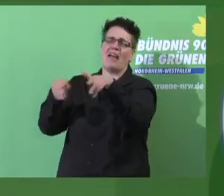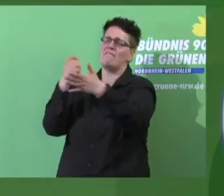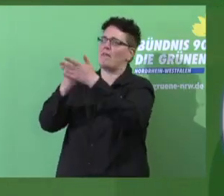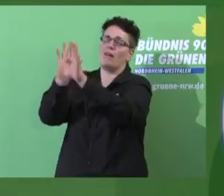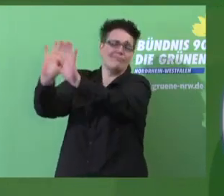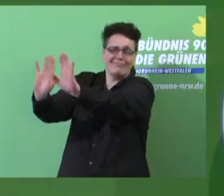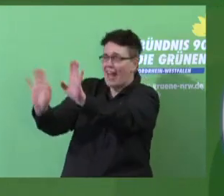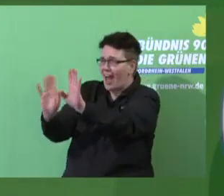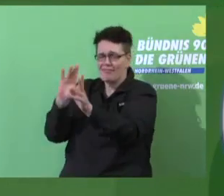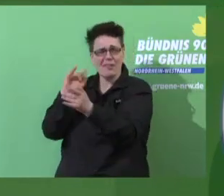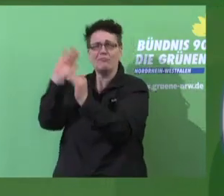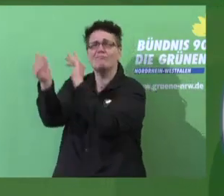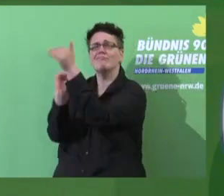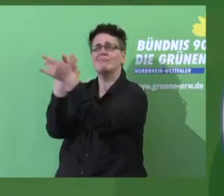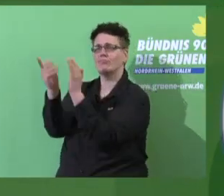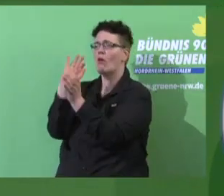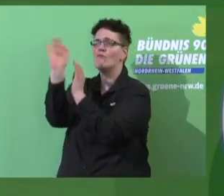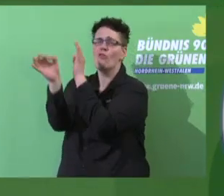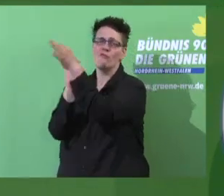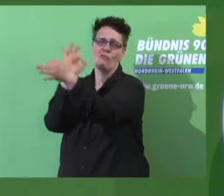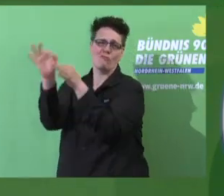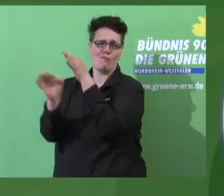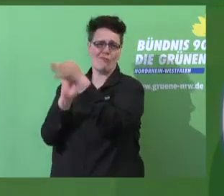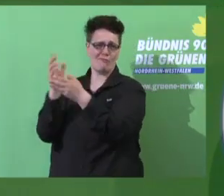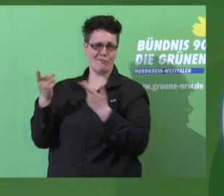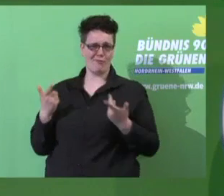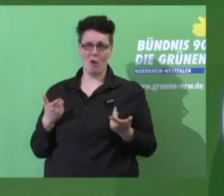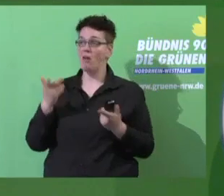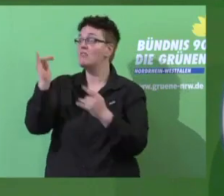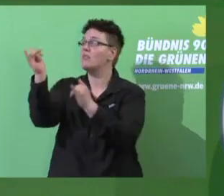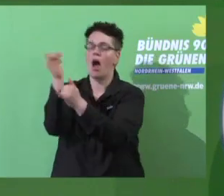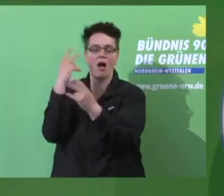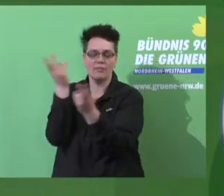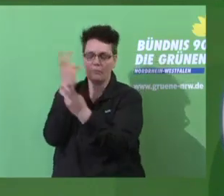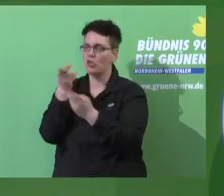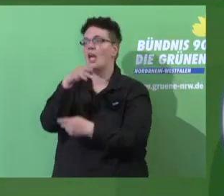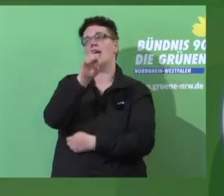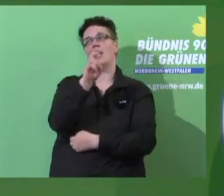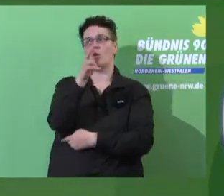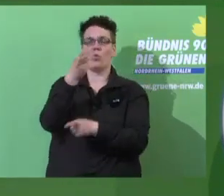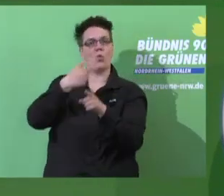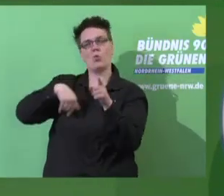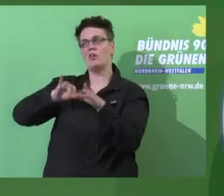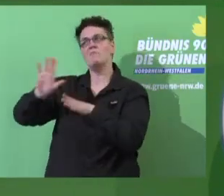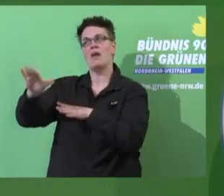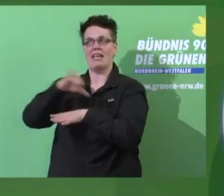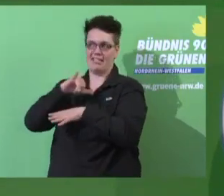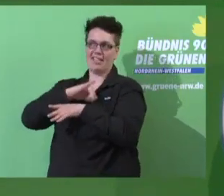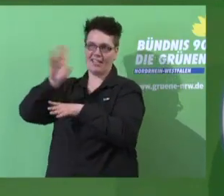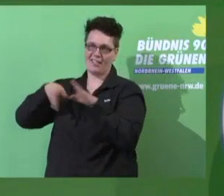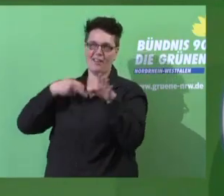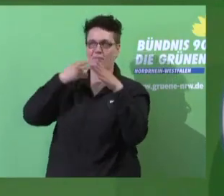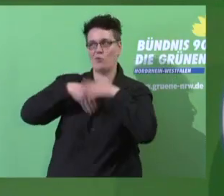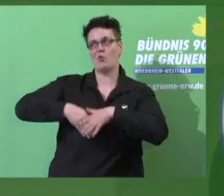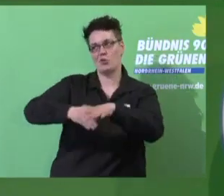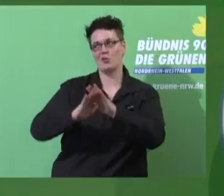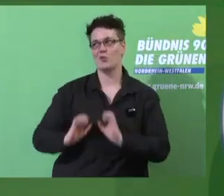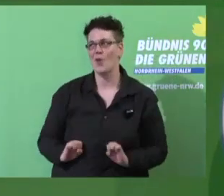einhalten. Selbstverständlich laufen wir zur EU und vertreten eure Interessen. Nein, wir brauchen eine